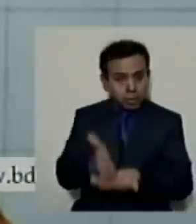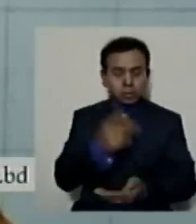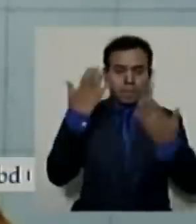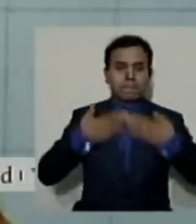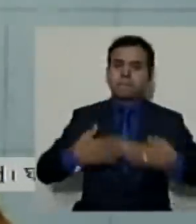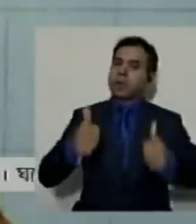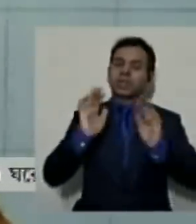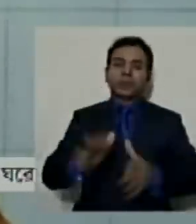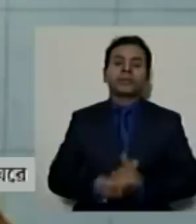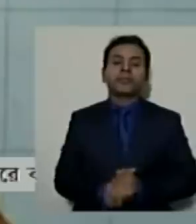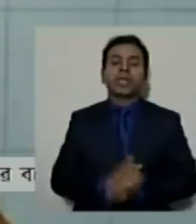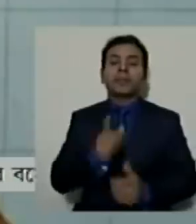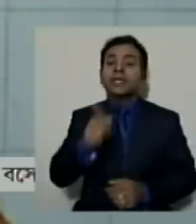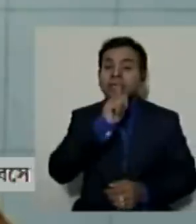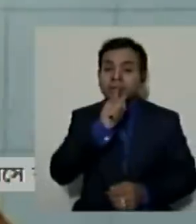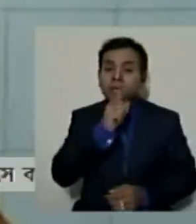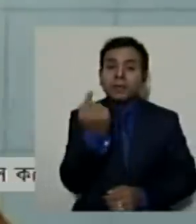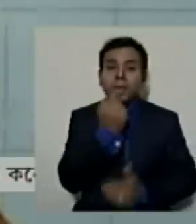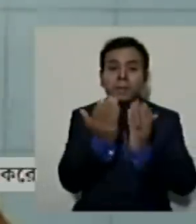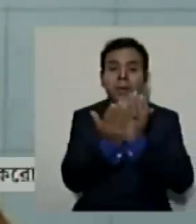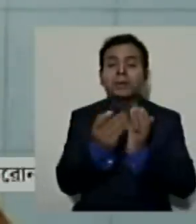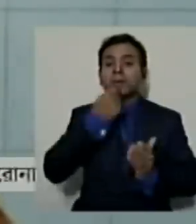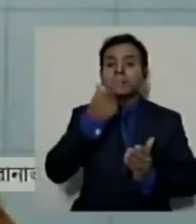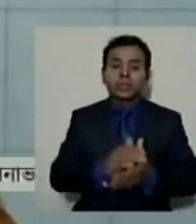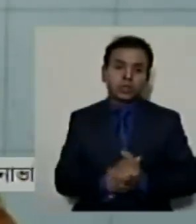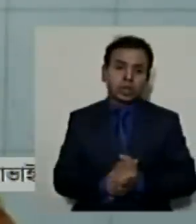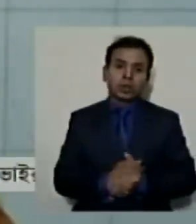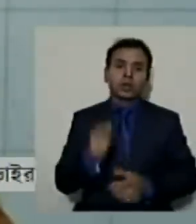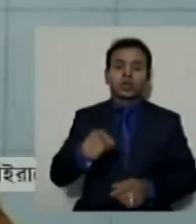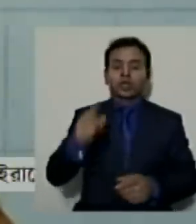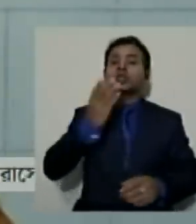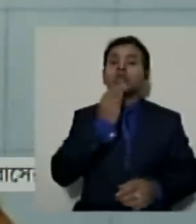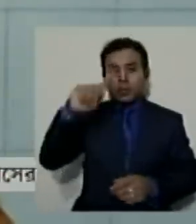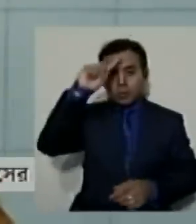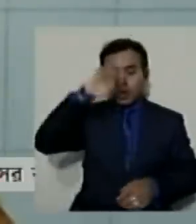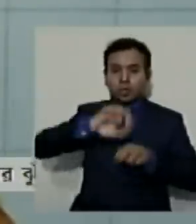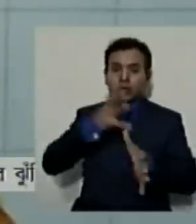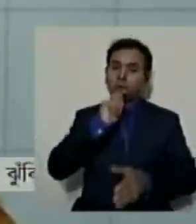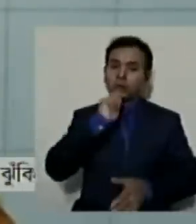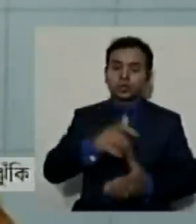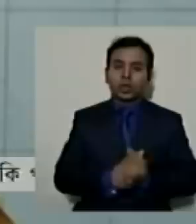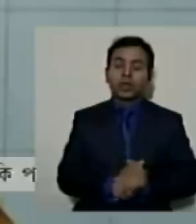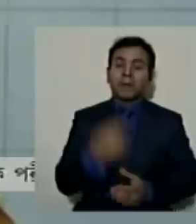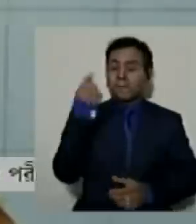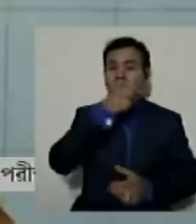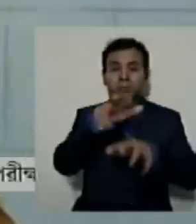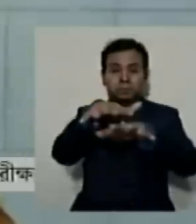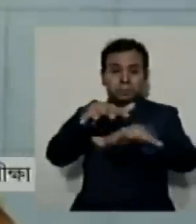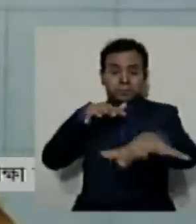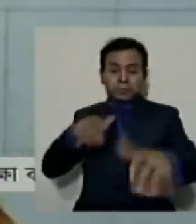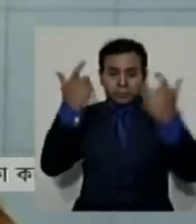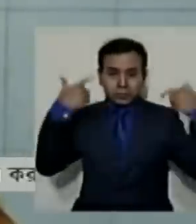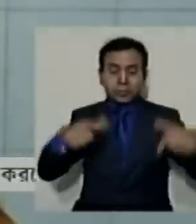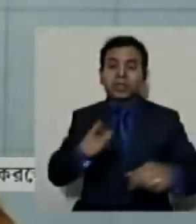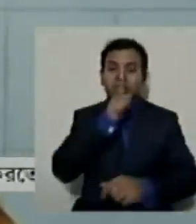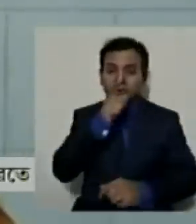কোনো রকম সামাজিক অনুষ্ঠান, ইফতার মাহফিল নিয়ে কোনো রকম সামাজিক অনুষ্ঠানের আয়োজন করব না। আমরা সবাই নিজের ঘরে থেকে